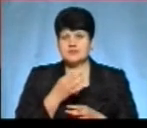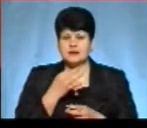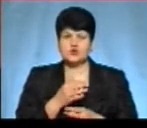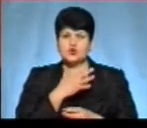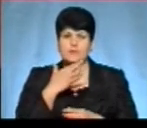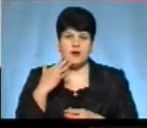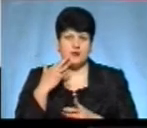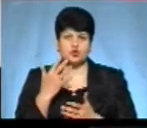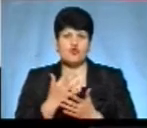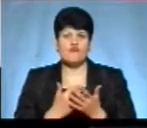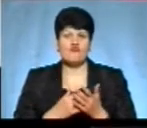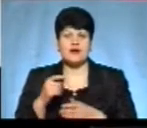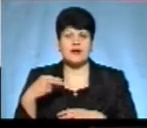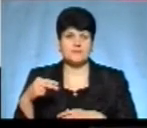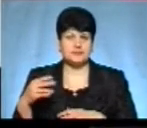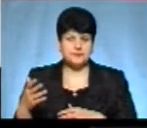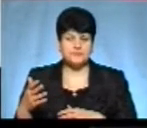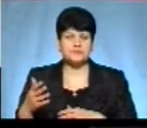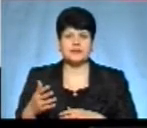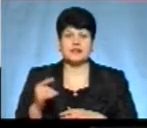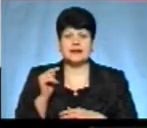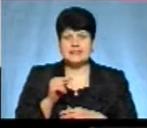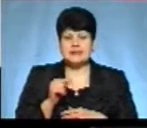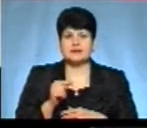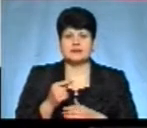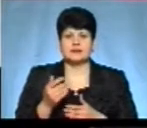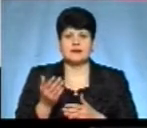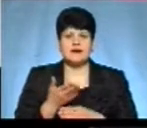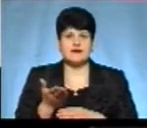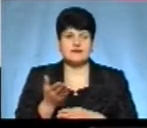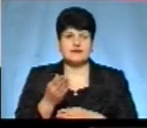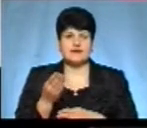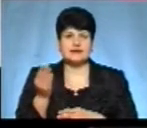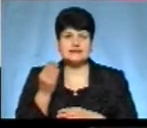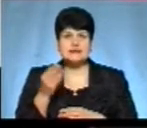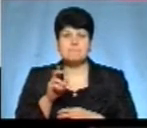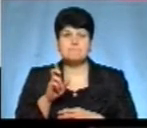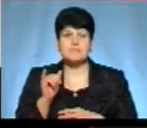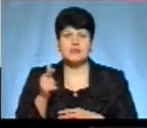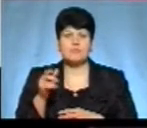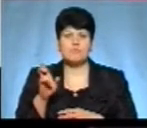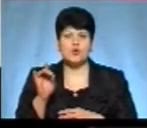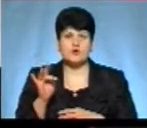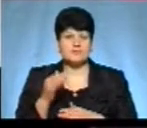кандидатів в президенти, їхні агітаційні матеріали, зокрема бікборди, не мали цих вихідних даних, особливо